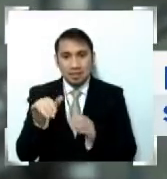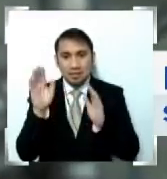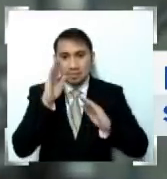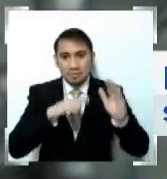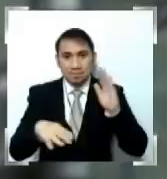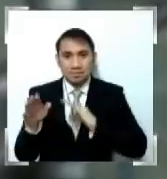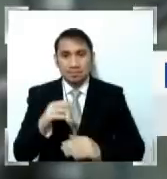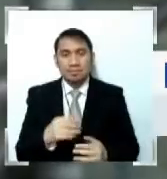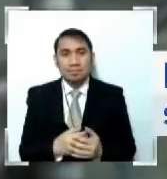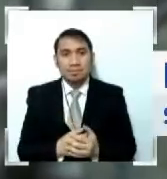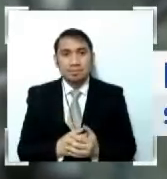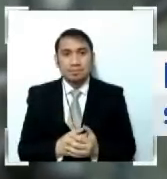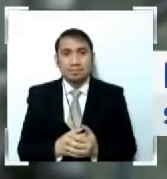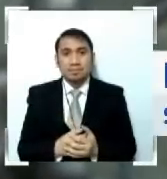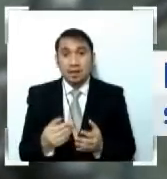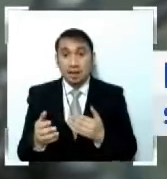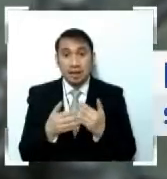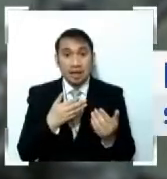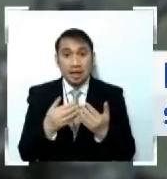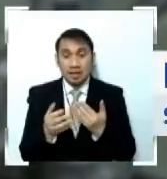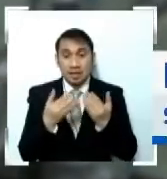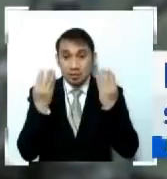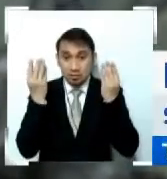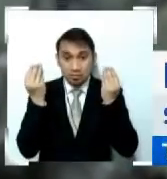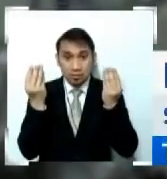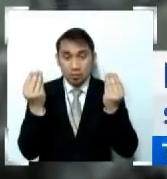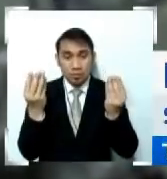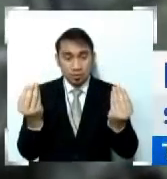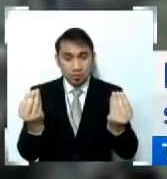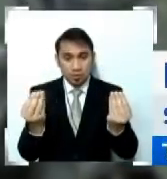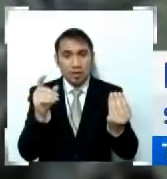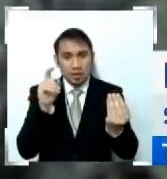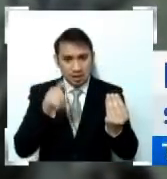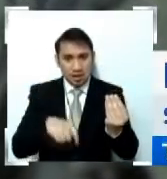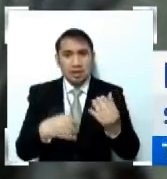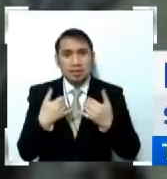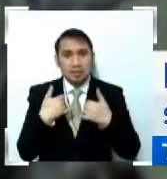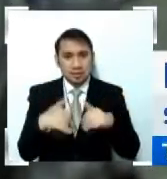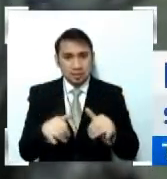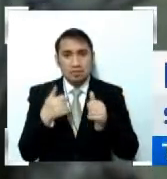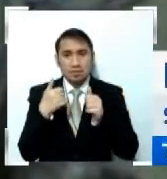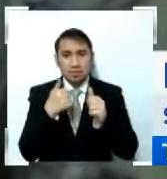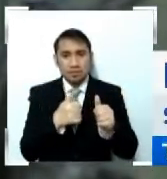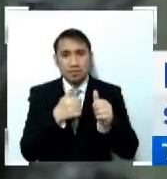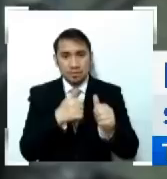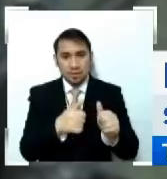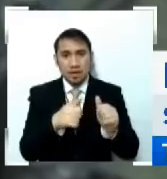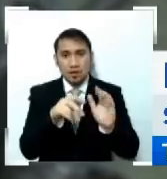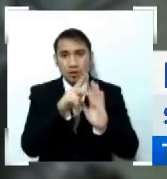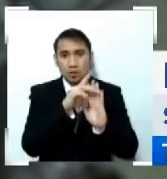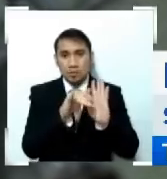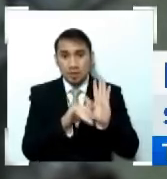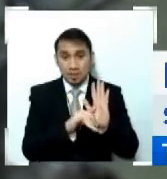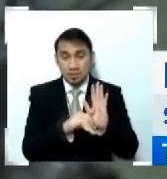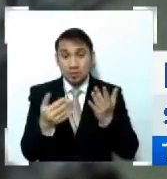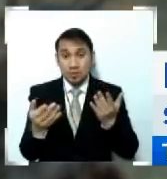Kahit burol, hindi exempted sa health protocol. Kaya sinita ang isang burol sa Tondo, Maynila na marami ang tao.